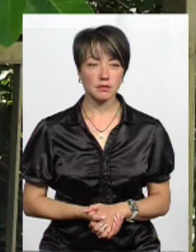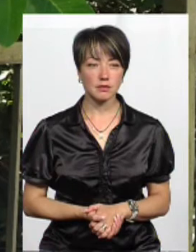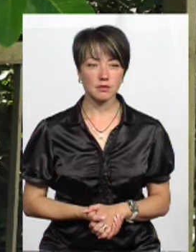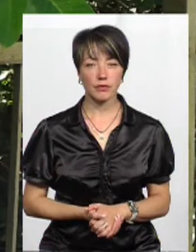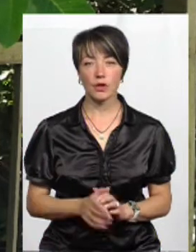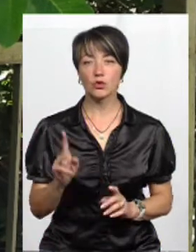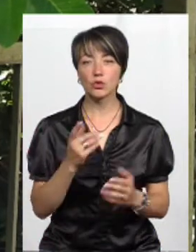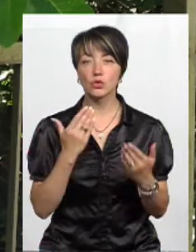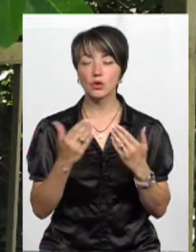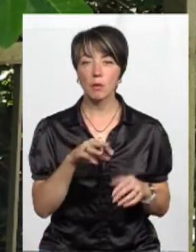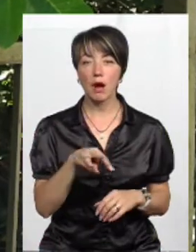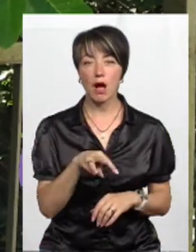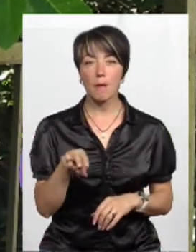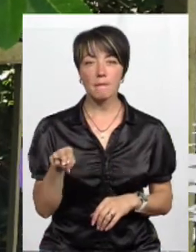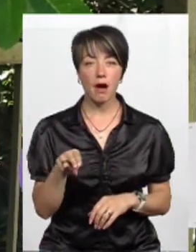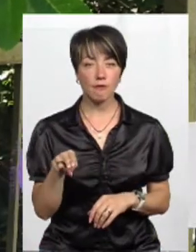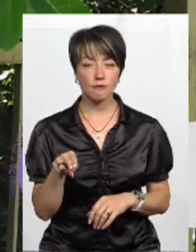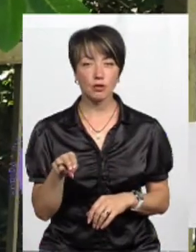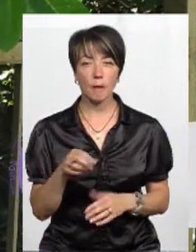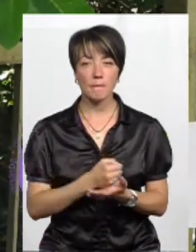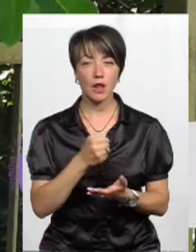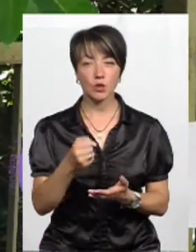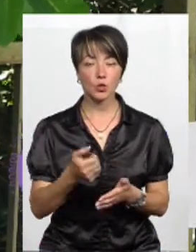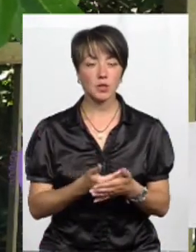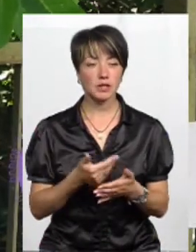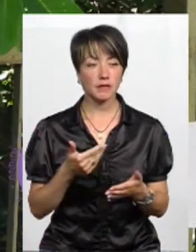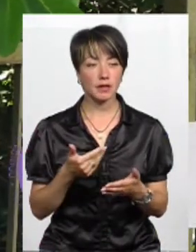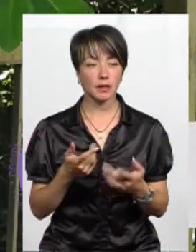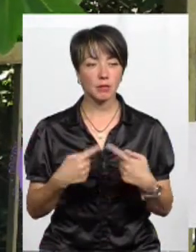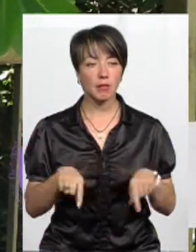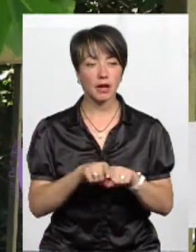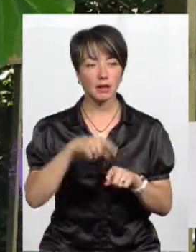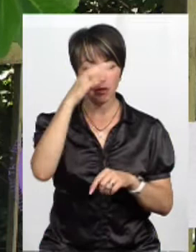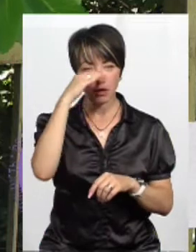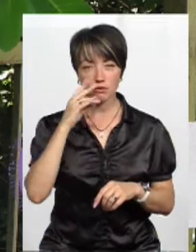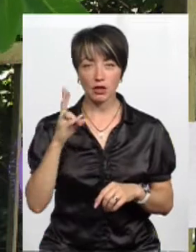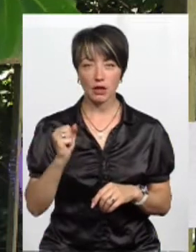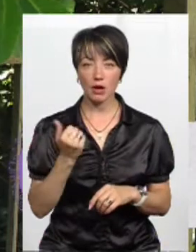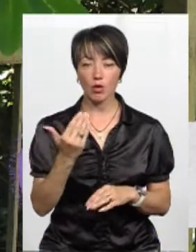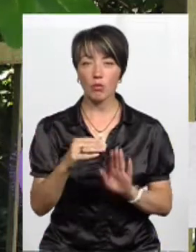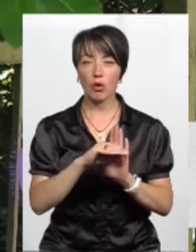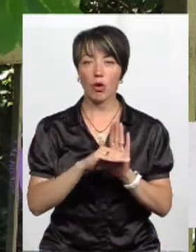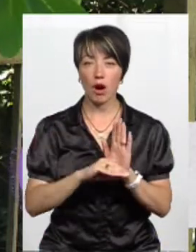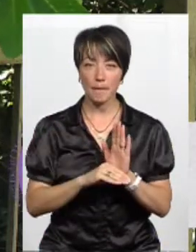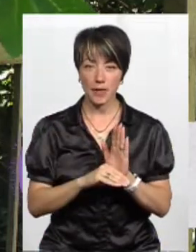Що стосується Михайла Павловича, який балотується від партії «Батьківщина», то його програма